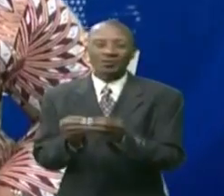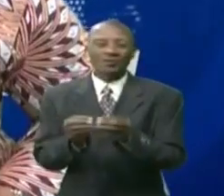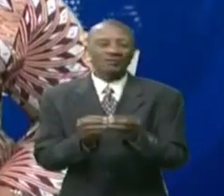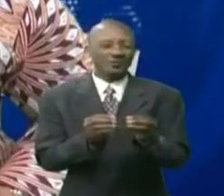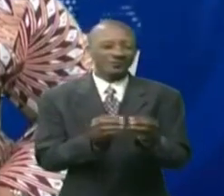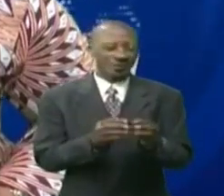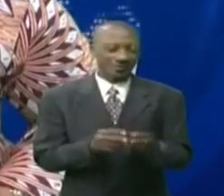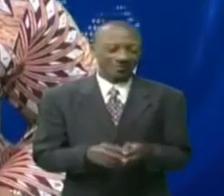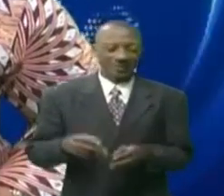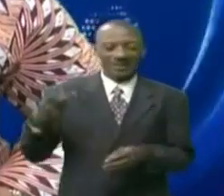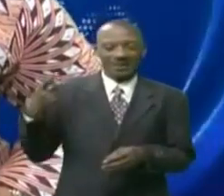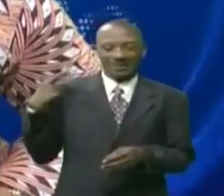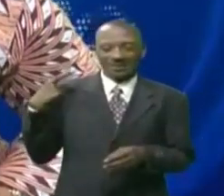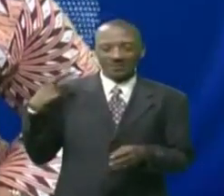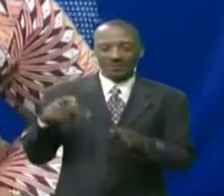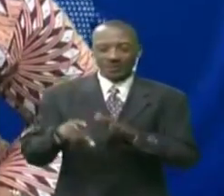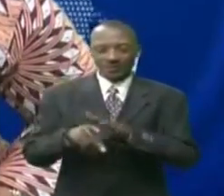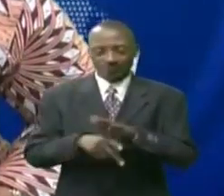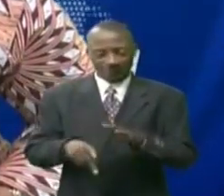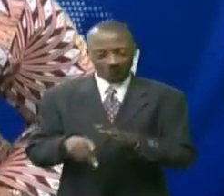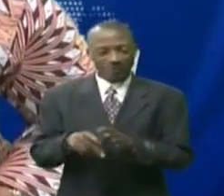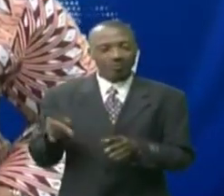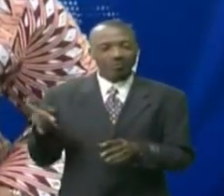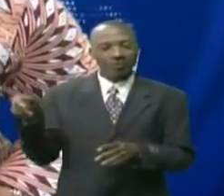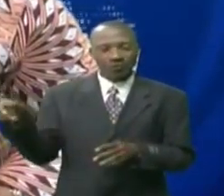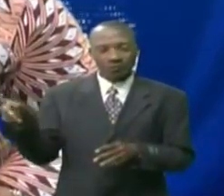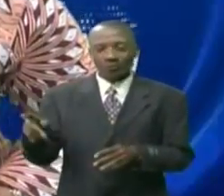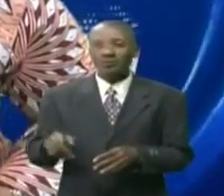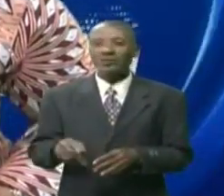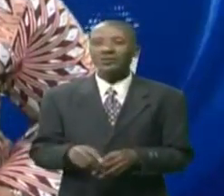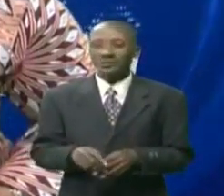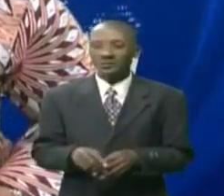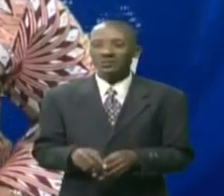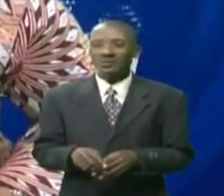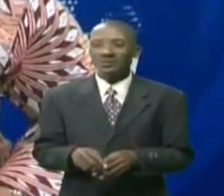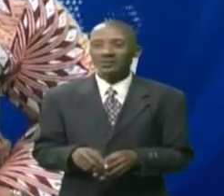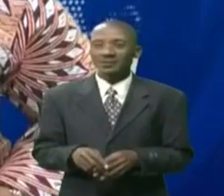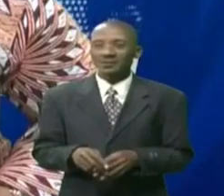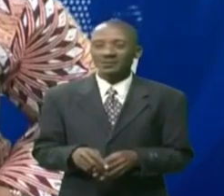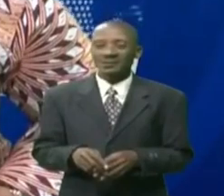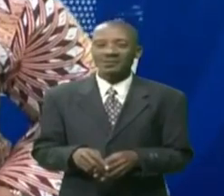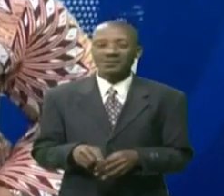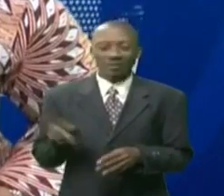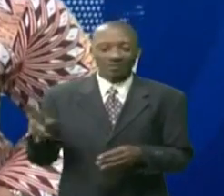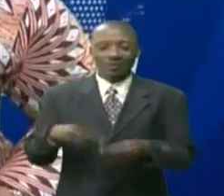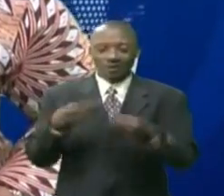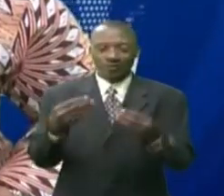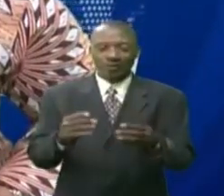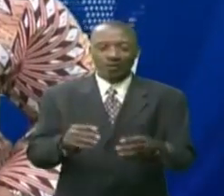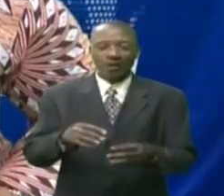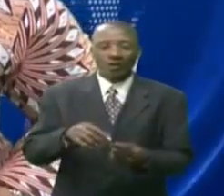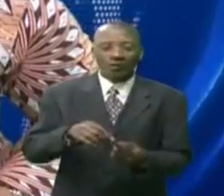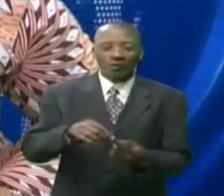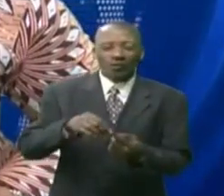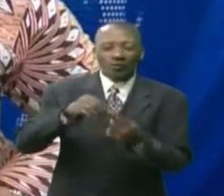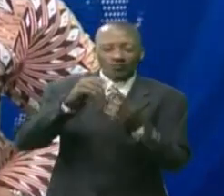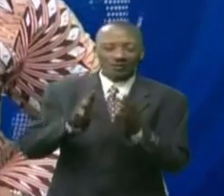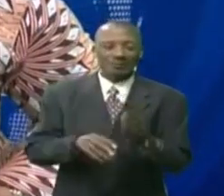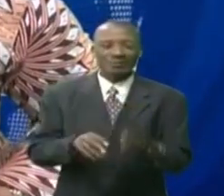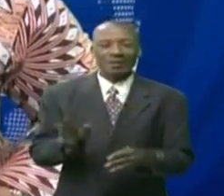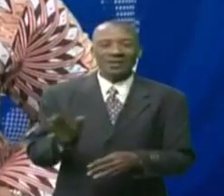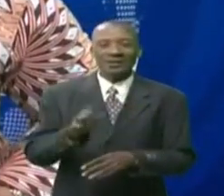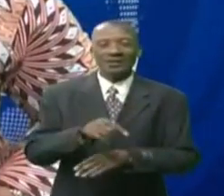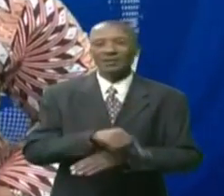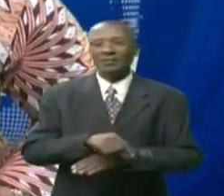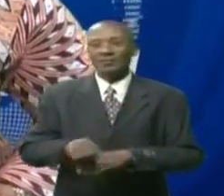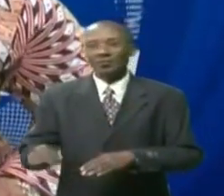nouveau quartier Golf. En mission officielle dans cette partie du pays, le président de la République, Félix Antoine Tshisekedi Tshilombo, a inauguré